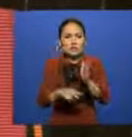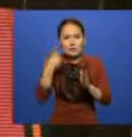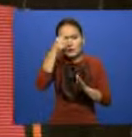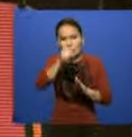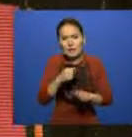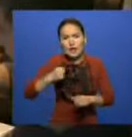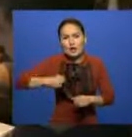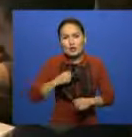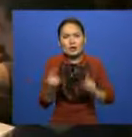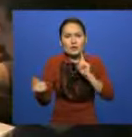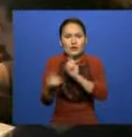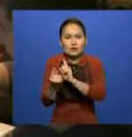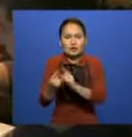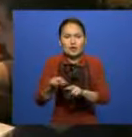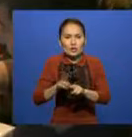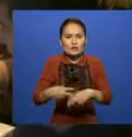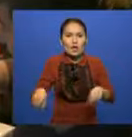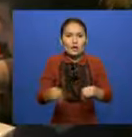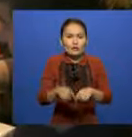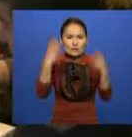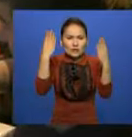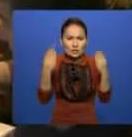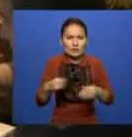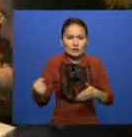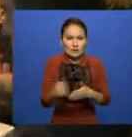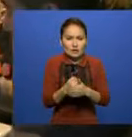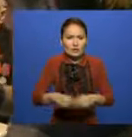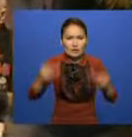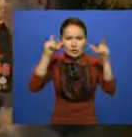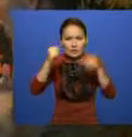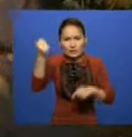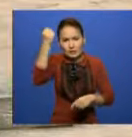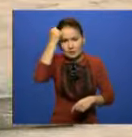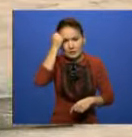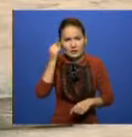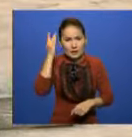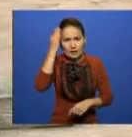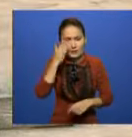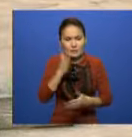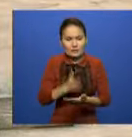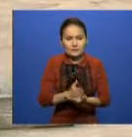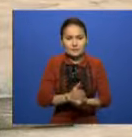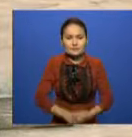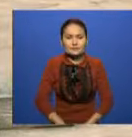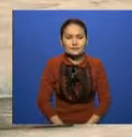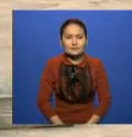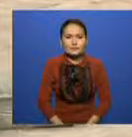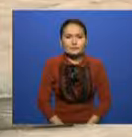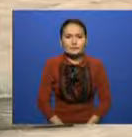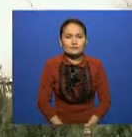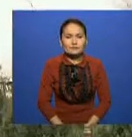достармен қауышып, міне біз осындай күнге де жеттік деп суретке түсуді армандайды. Тілеуқабыл Мыңжасар, Қуаныш